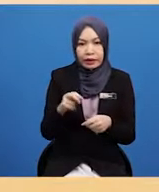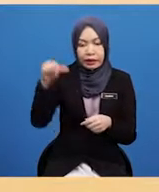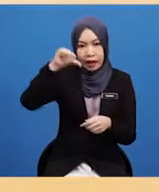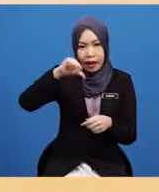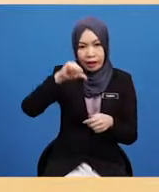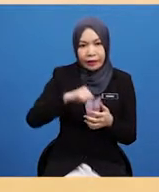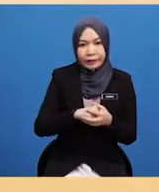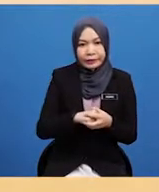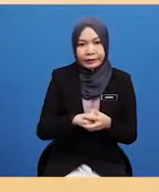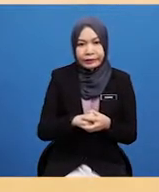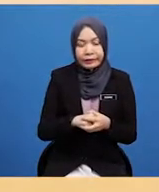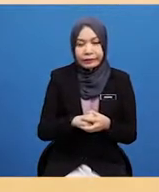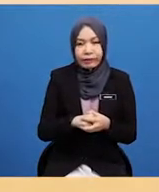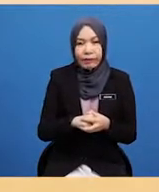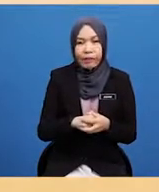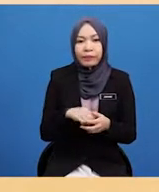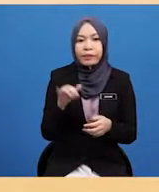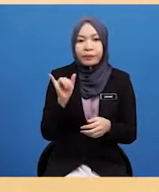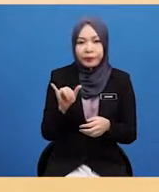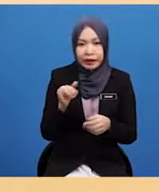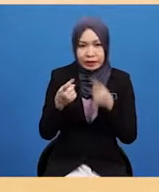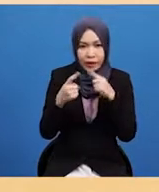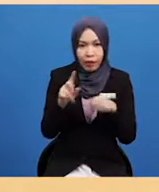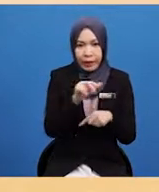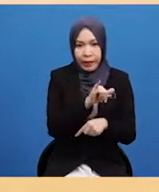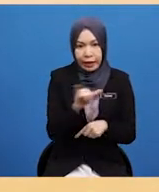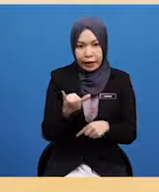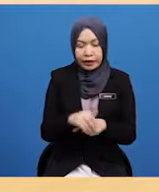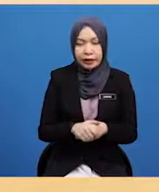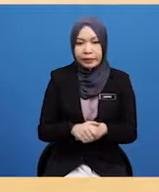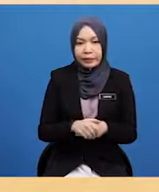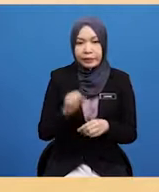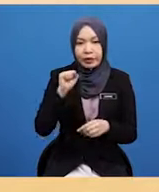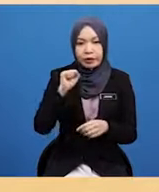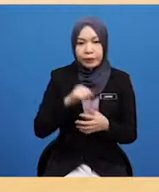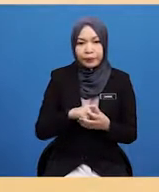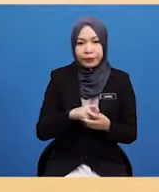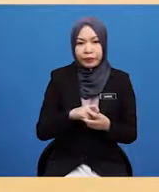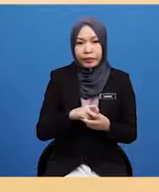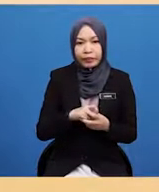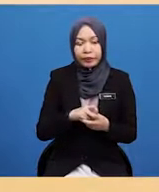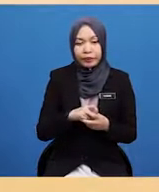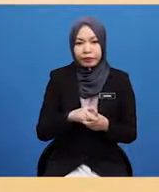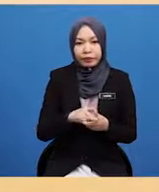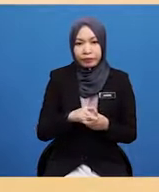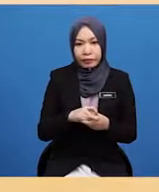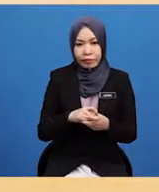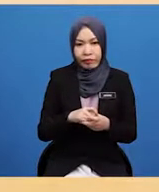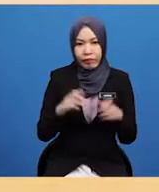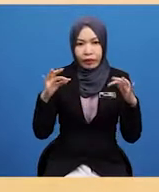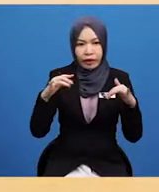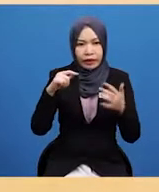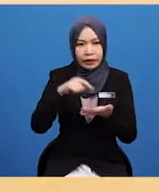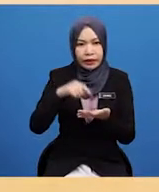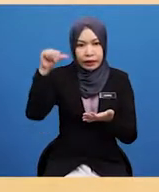Jawapannya adalah, ya, betul. Perjuangan tokoh menemui kegagalan kerana